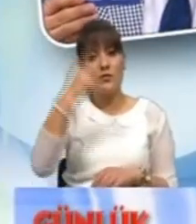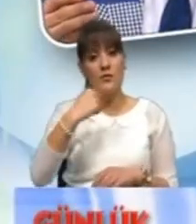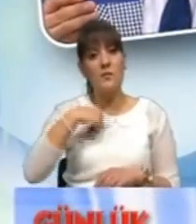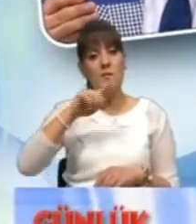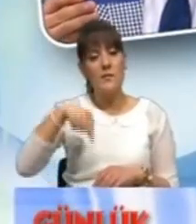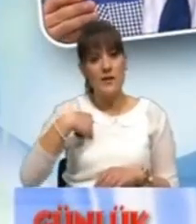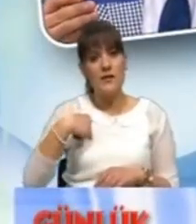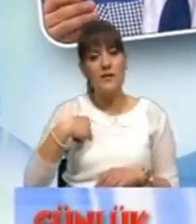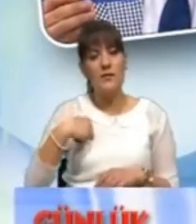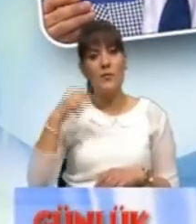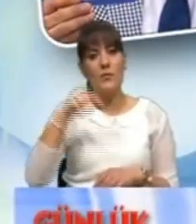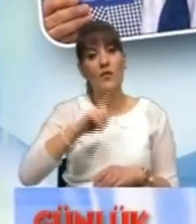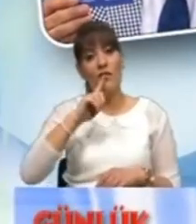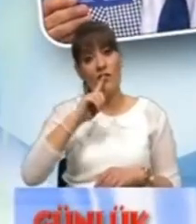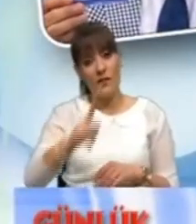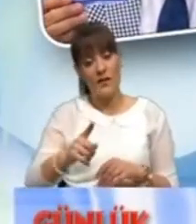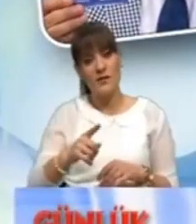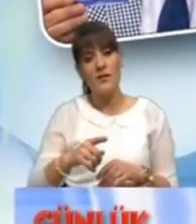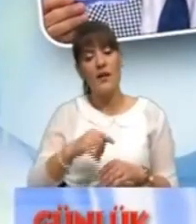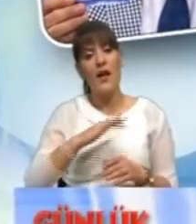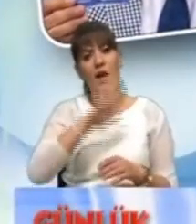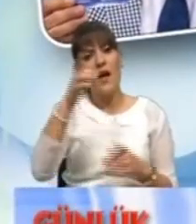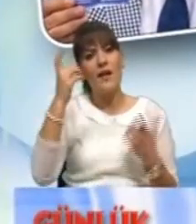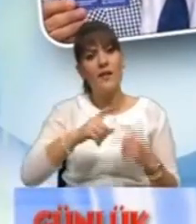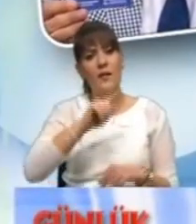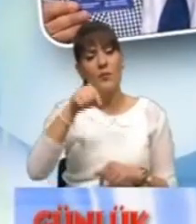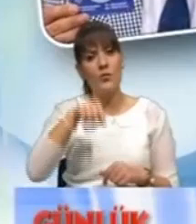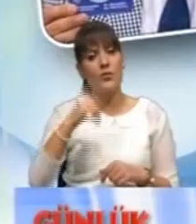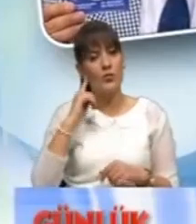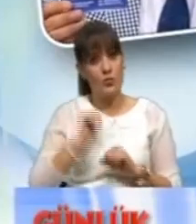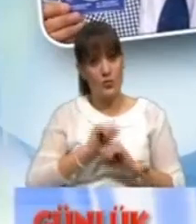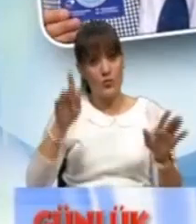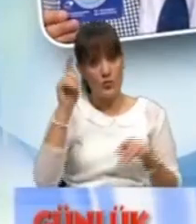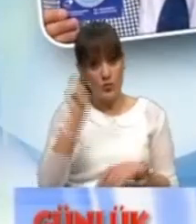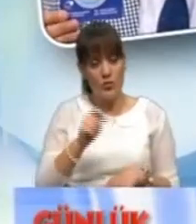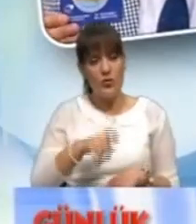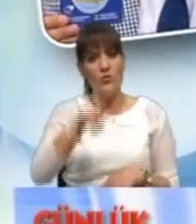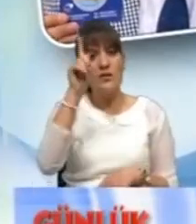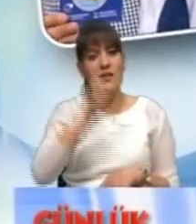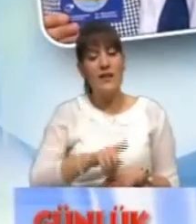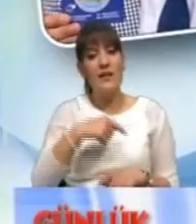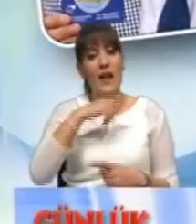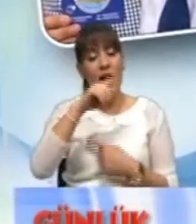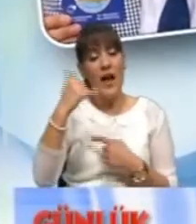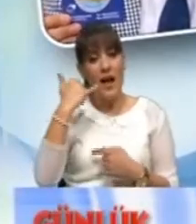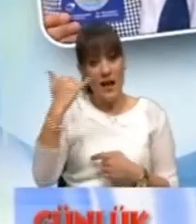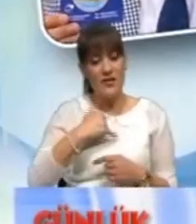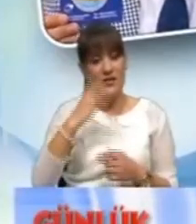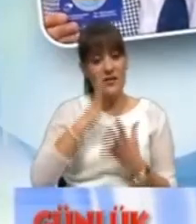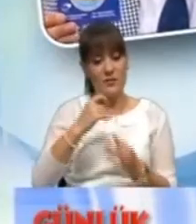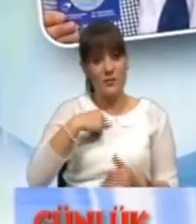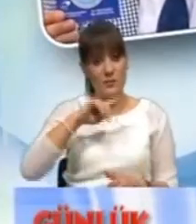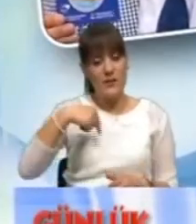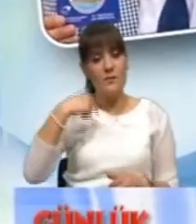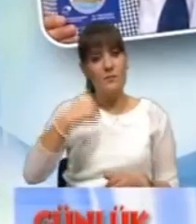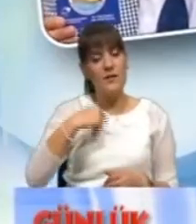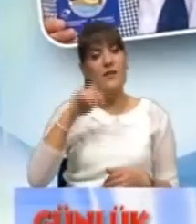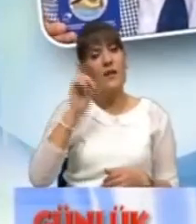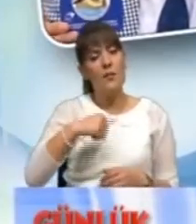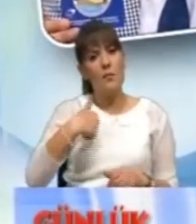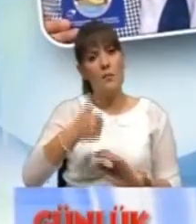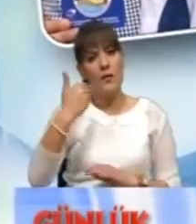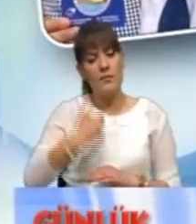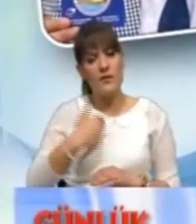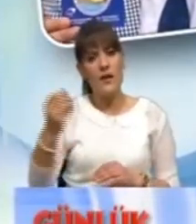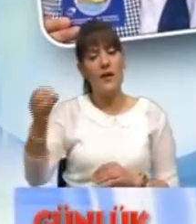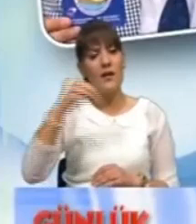Dolayısıyla biz bu vesileyle de ve her tarafa bunları duyuruyoruz. İlk arayacakları kişi biziz ve biz gerek